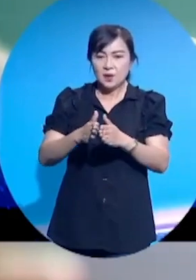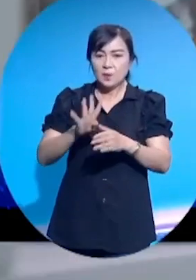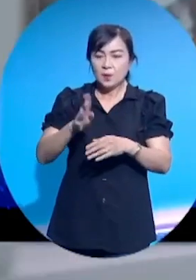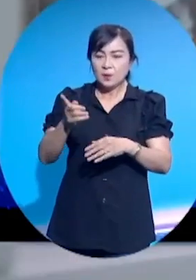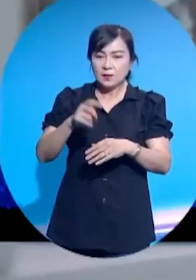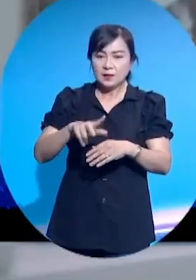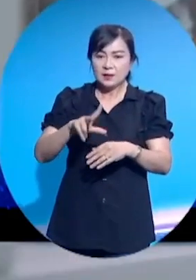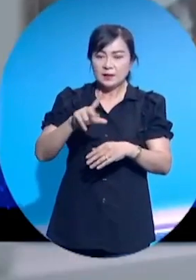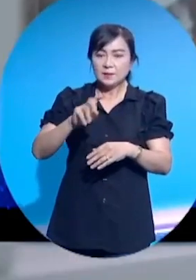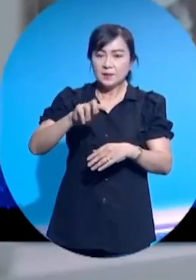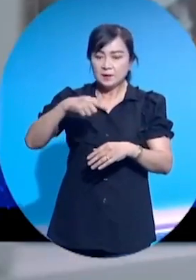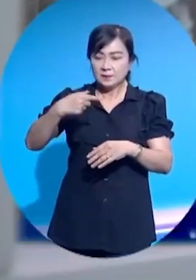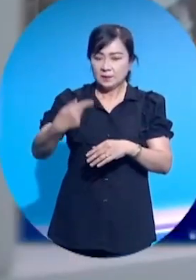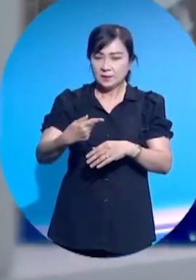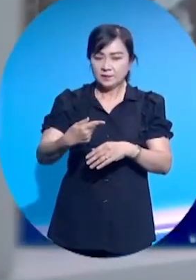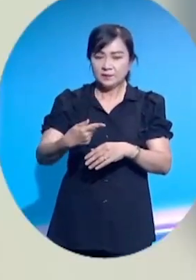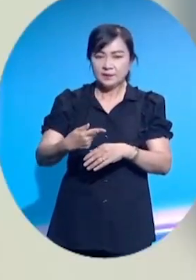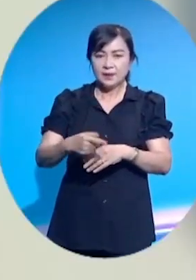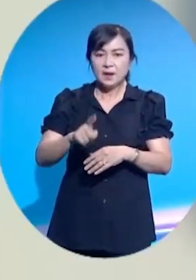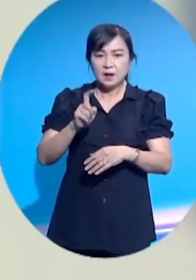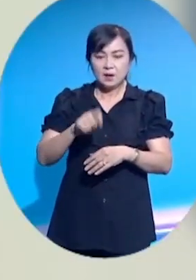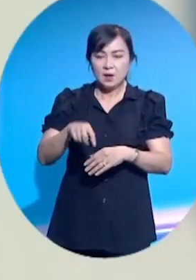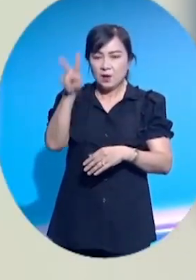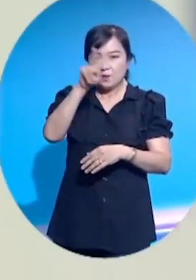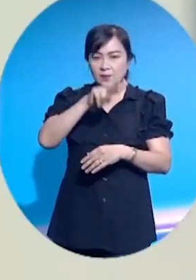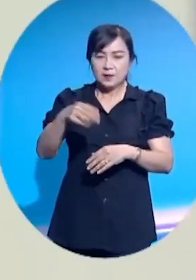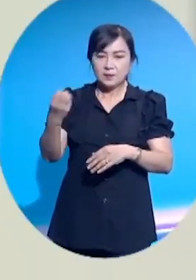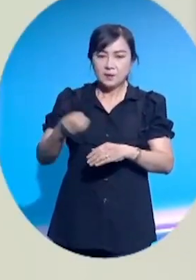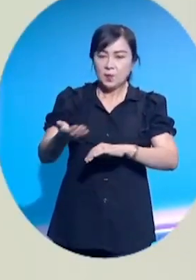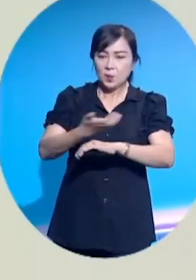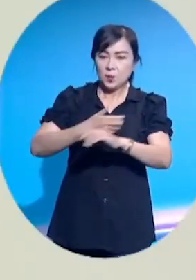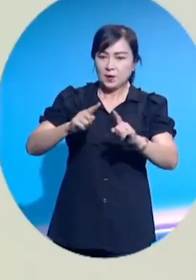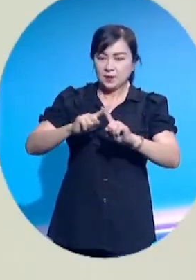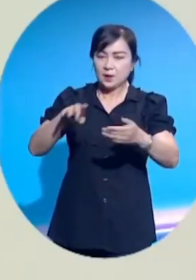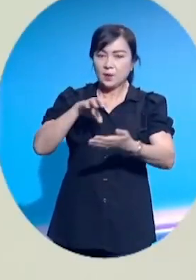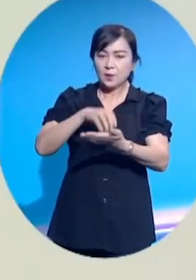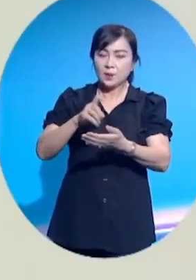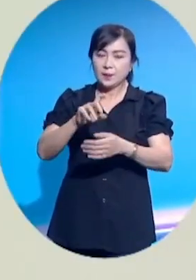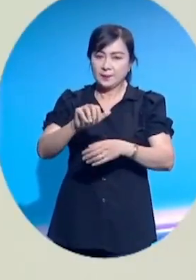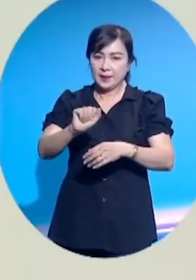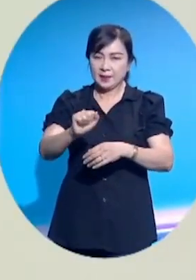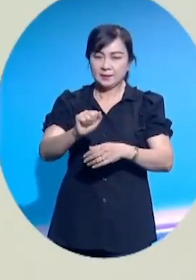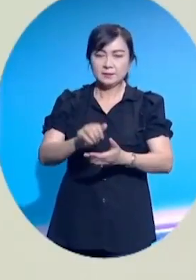4 đến 8 kg. Hiện có sẵn tại Việt Nam và một số quốc gia khác trong khu vực Đông Nam Á.